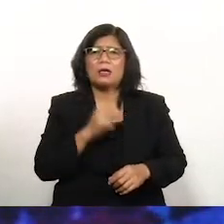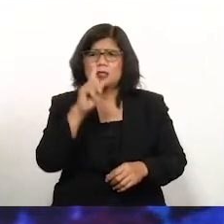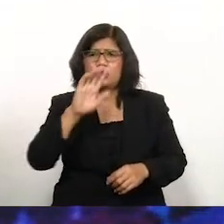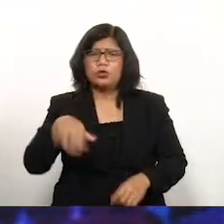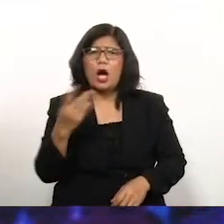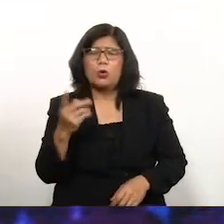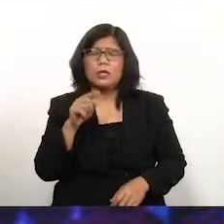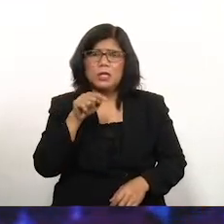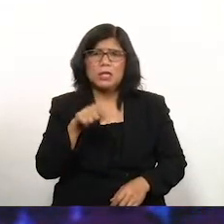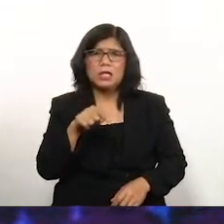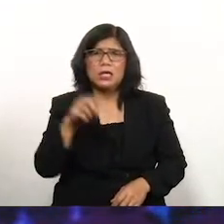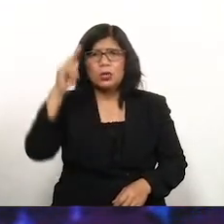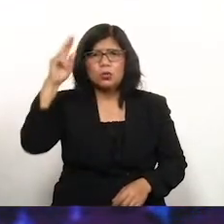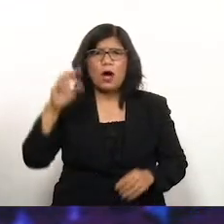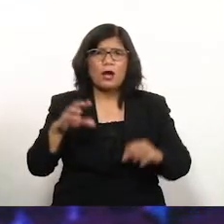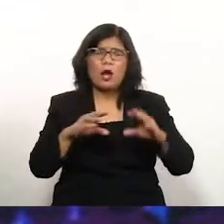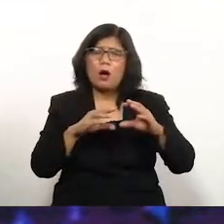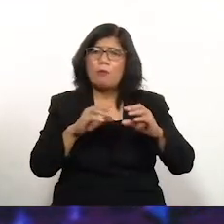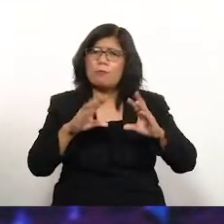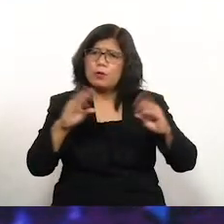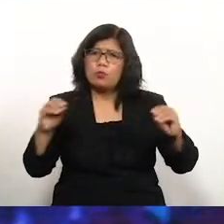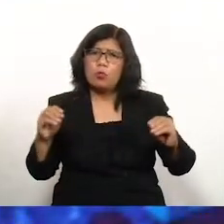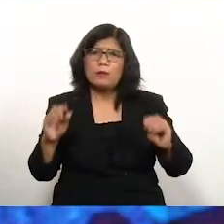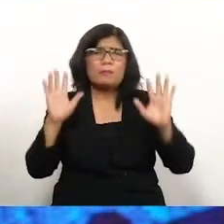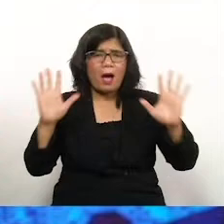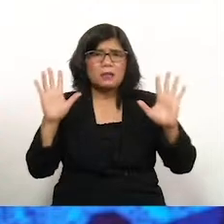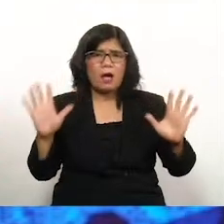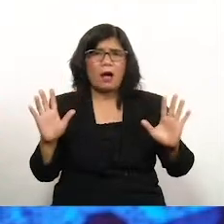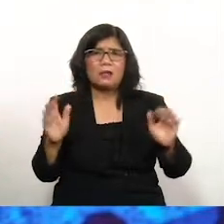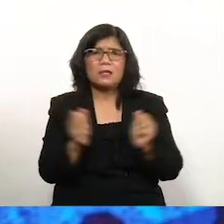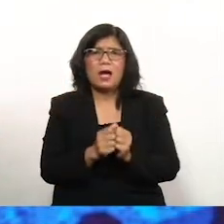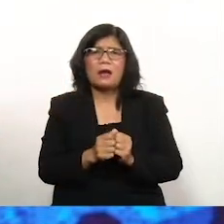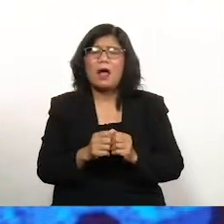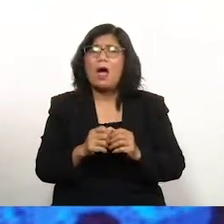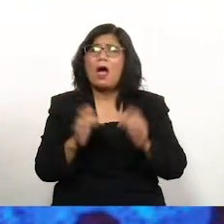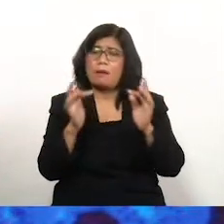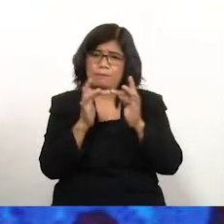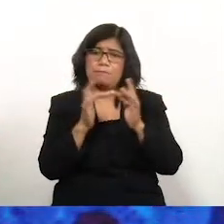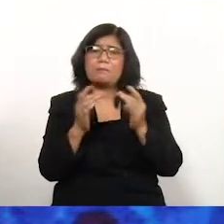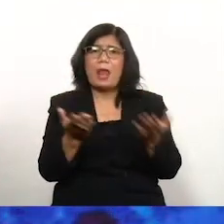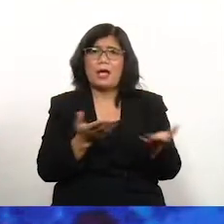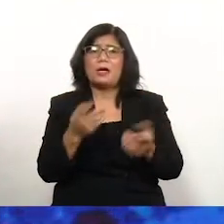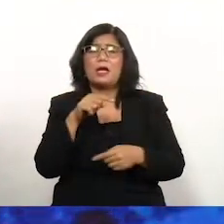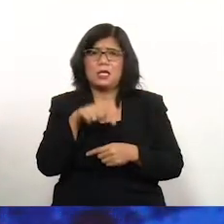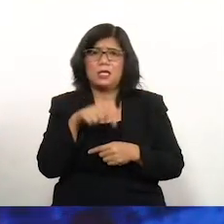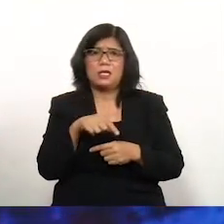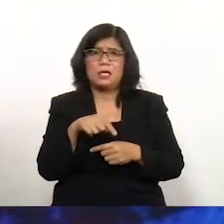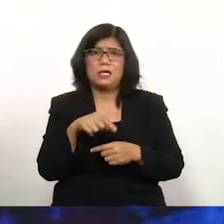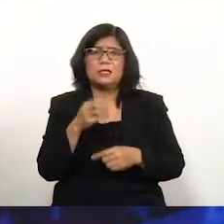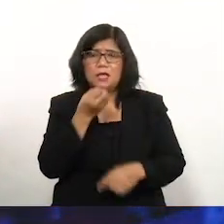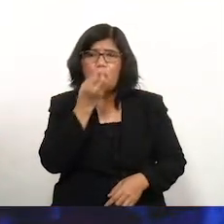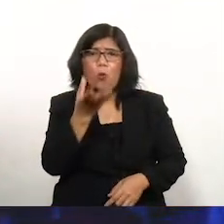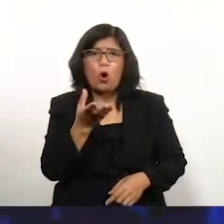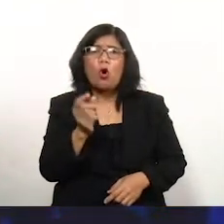melihat tuhan berbuat banyak melalui pelayanan gereja kita ini ndak ngomong ini sebagai bentuk syukur